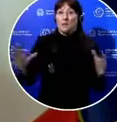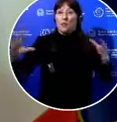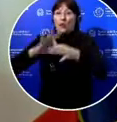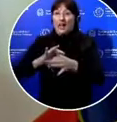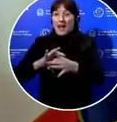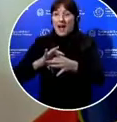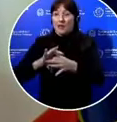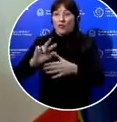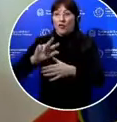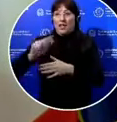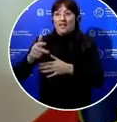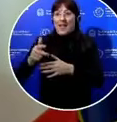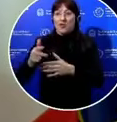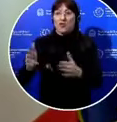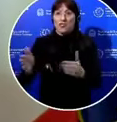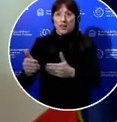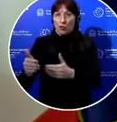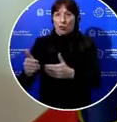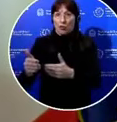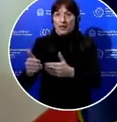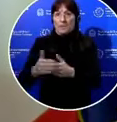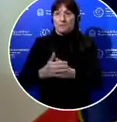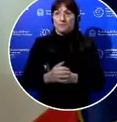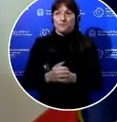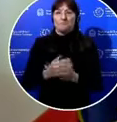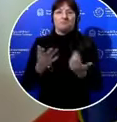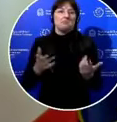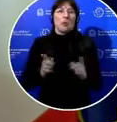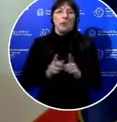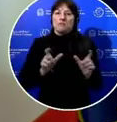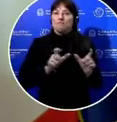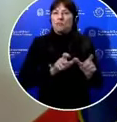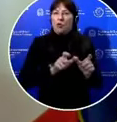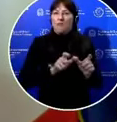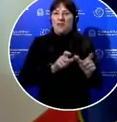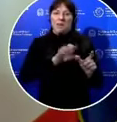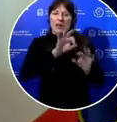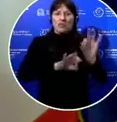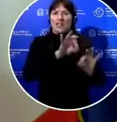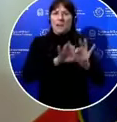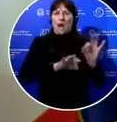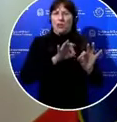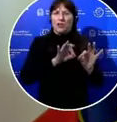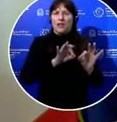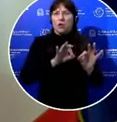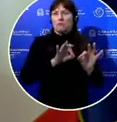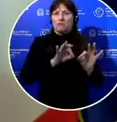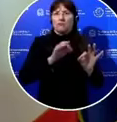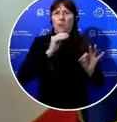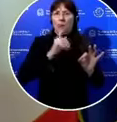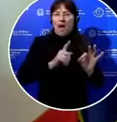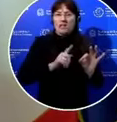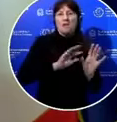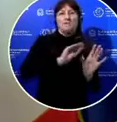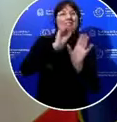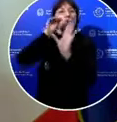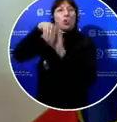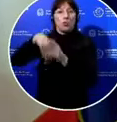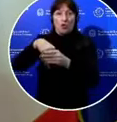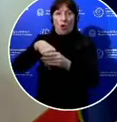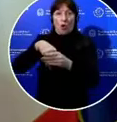Significa andare oltre l'idea del confinamento terapeutico e puntare sull'inclusione, il che significa lavorare